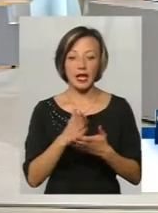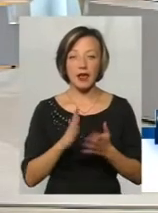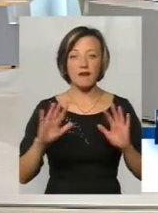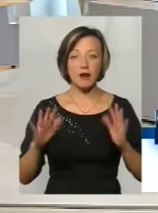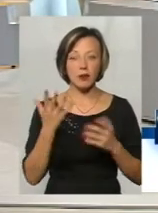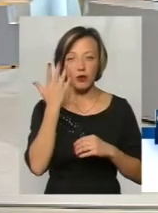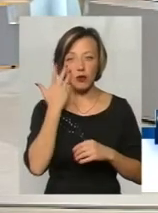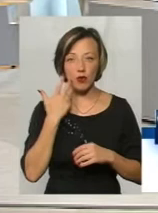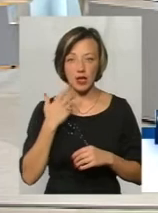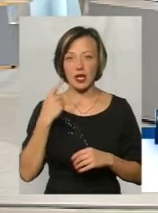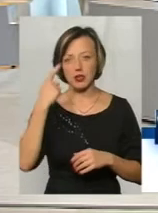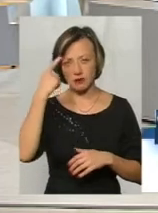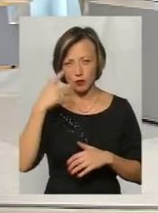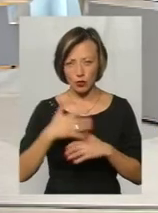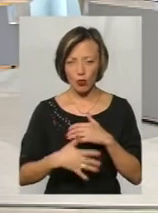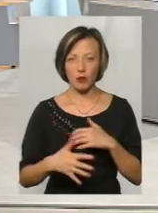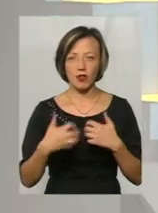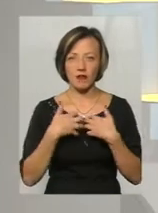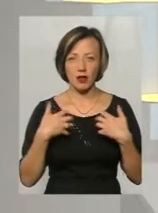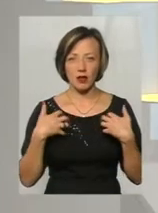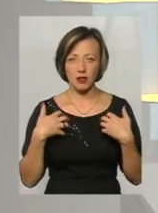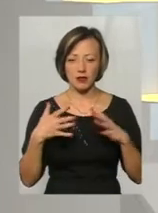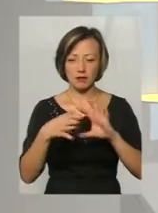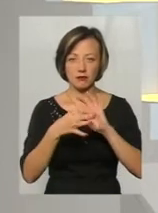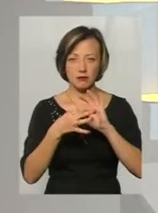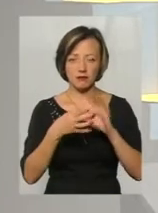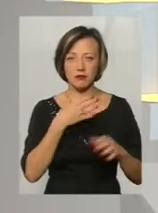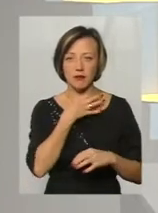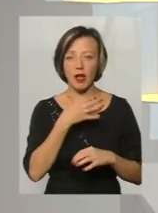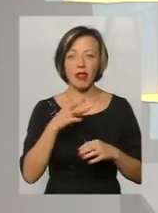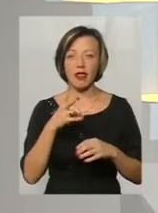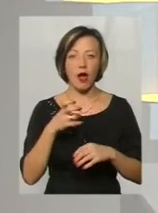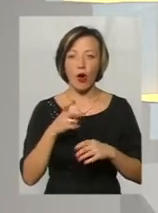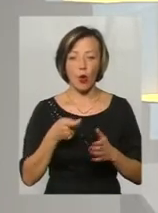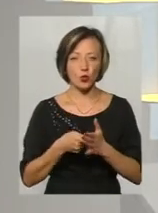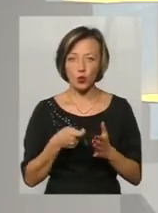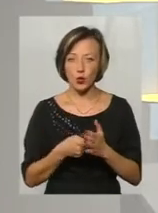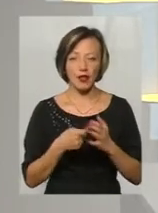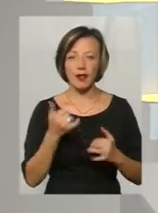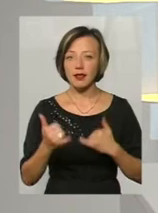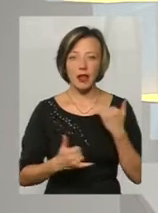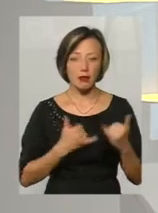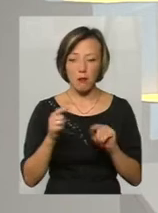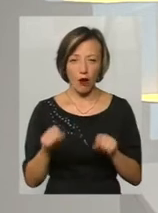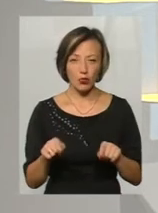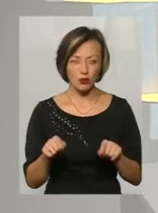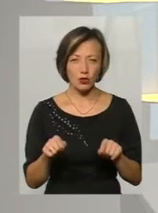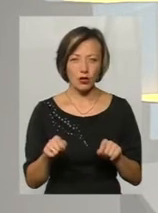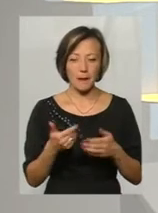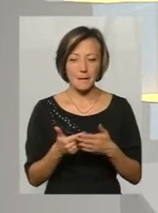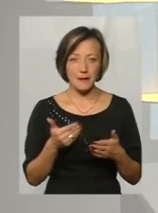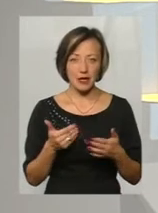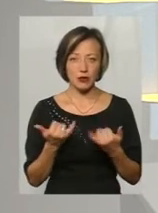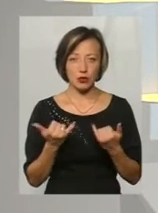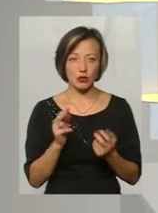коли свідомо тварину тримають так на привязі і не годують, про неї не дбають. Перед тим, як